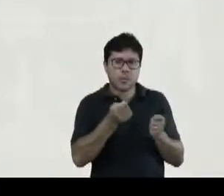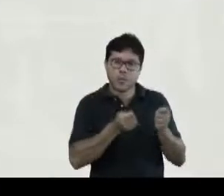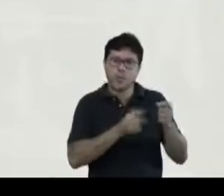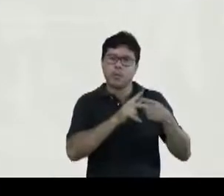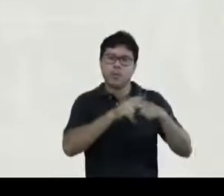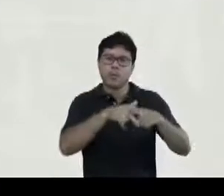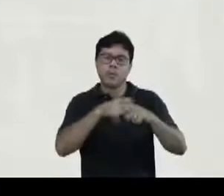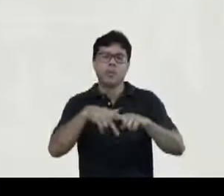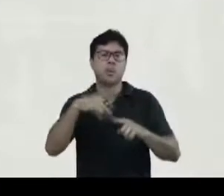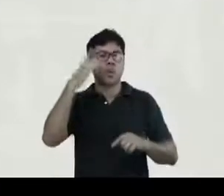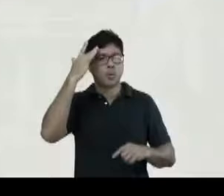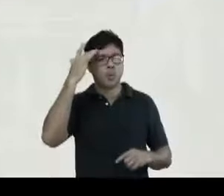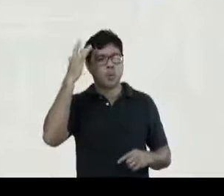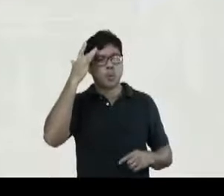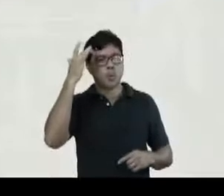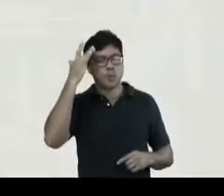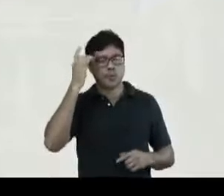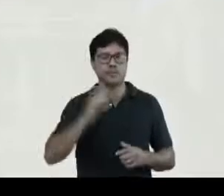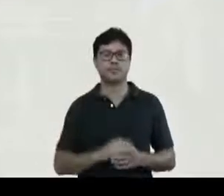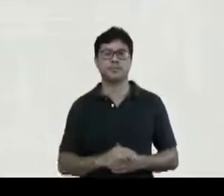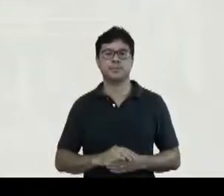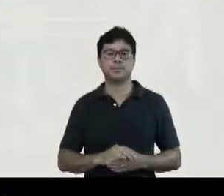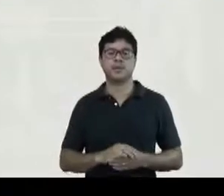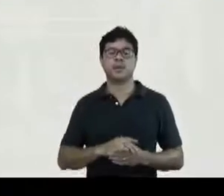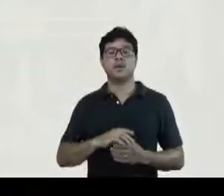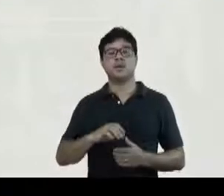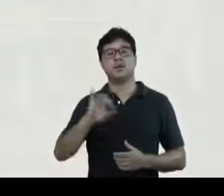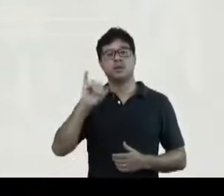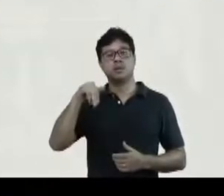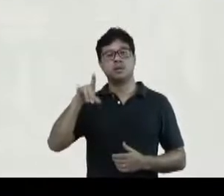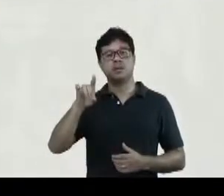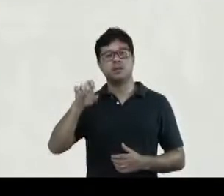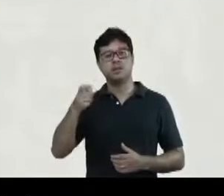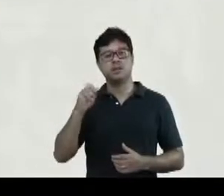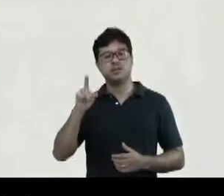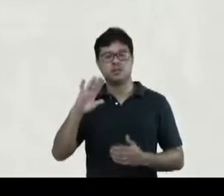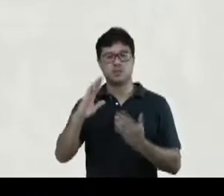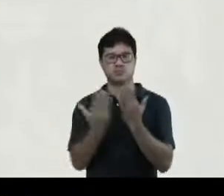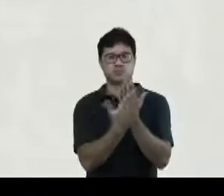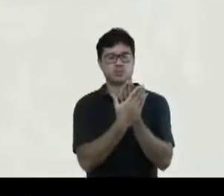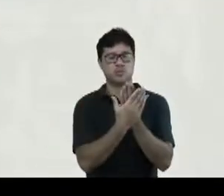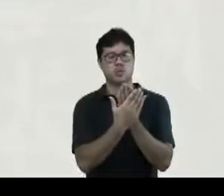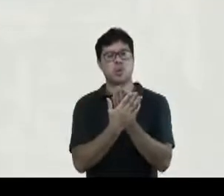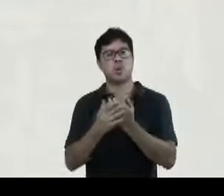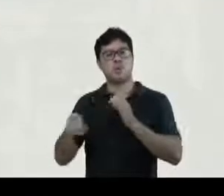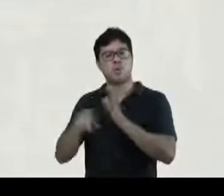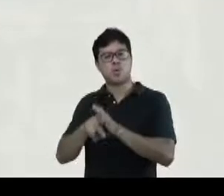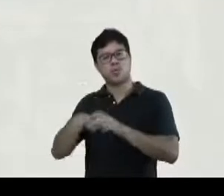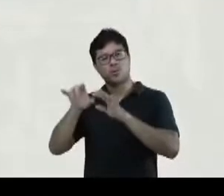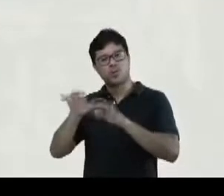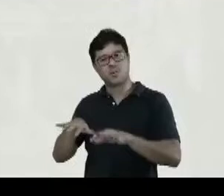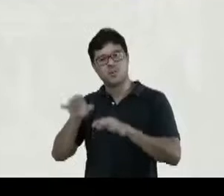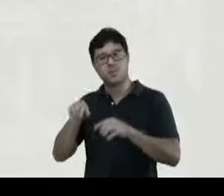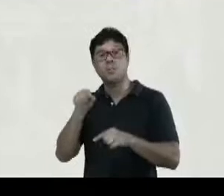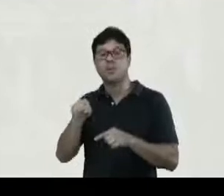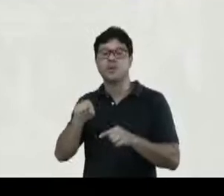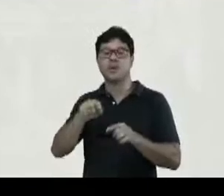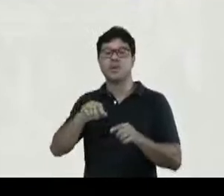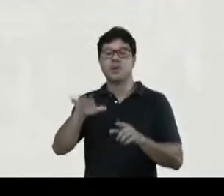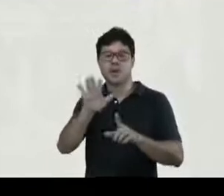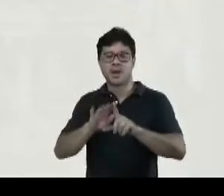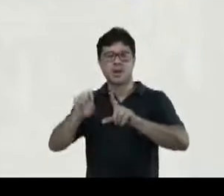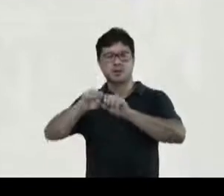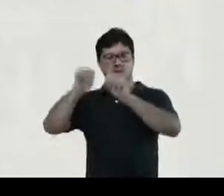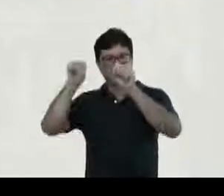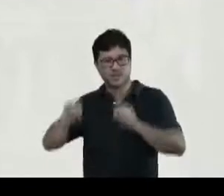Die maschinenlesbare Erschließung macht die so erfassten Informationen in vorher nie geahnter